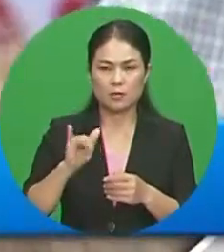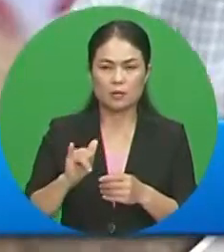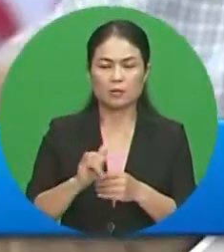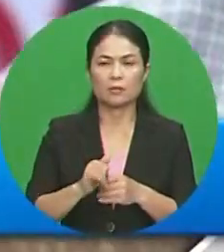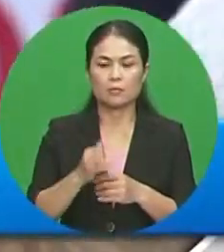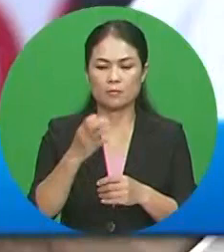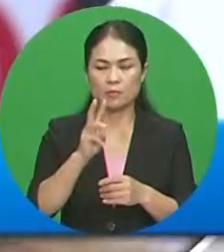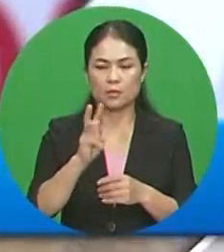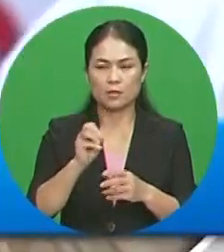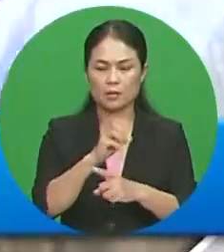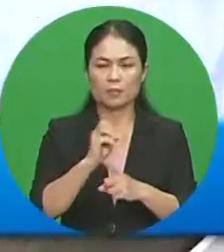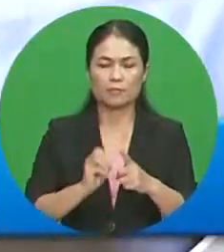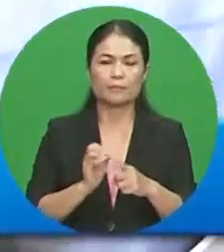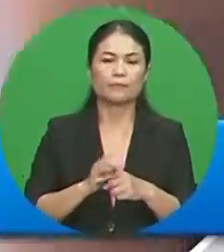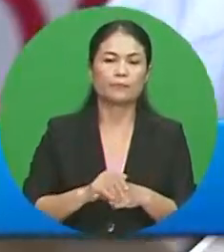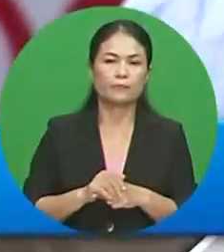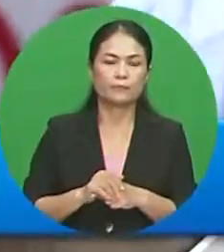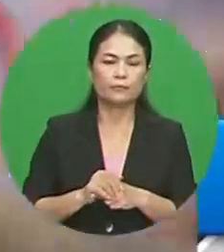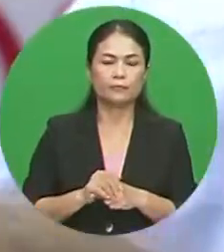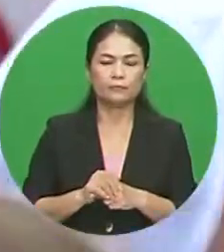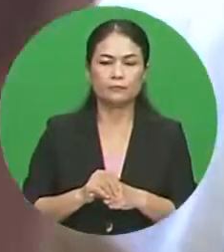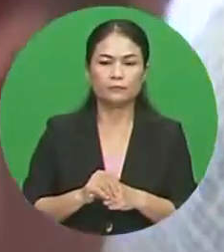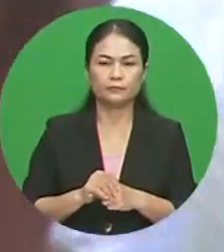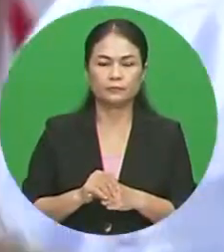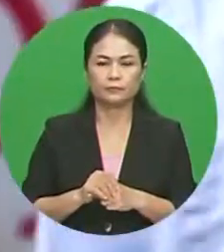លេង 30% ឯណោះ